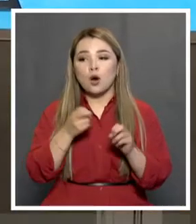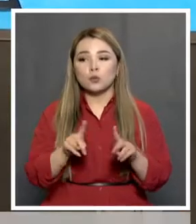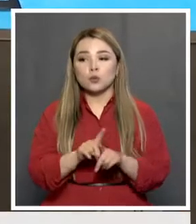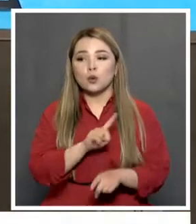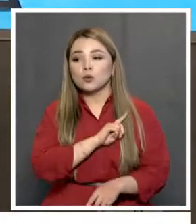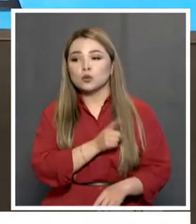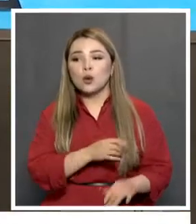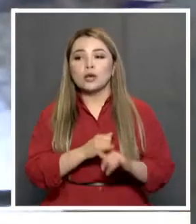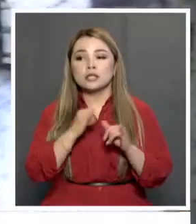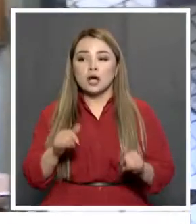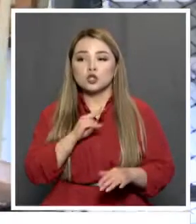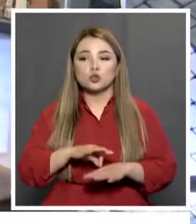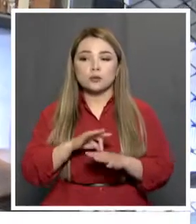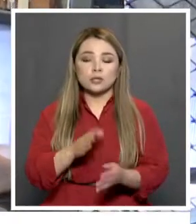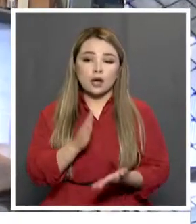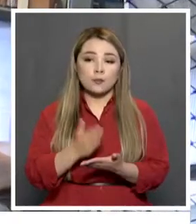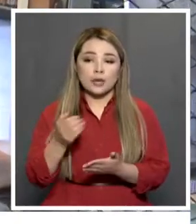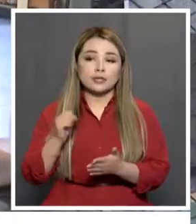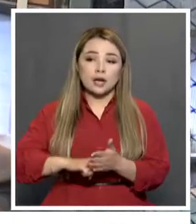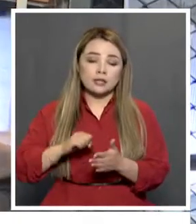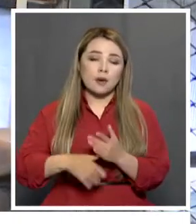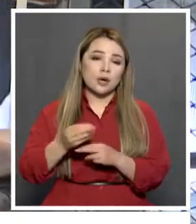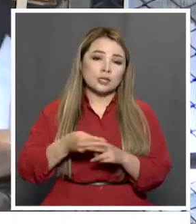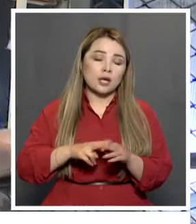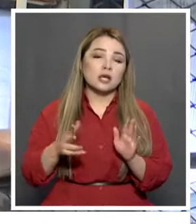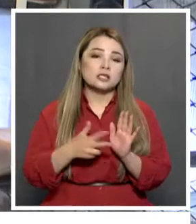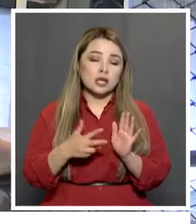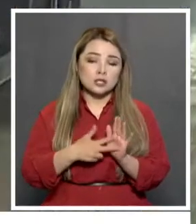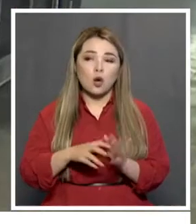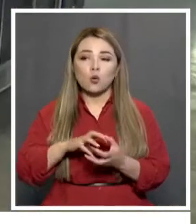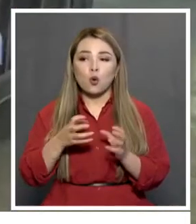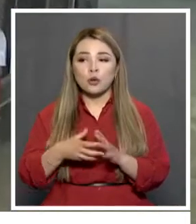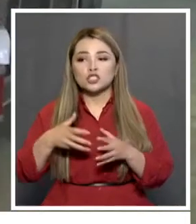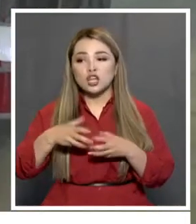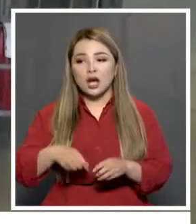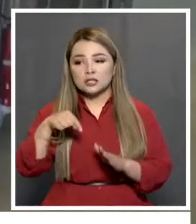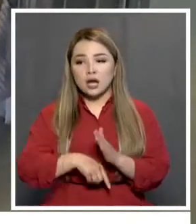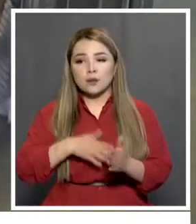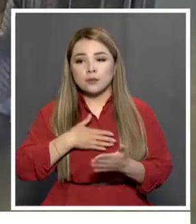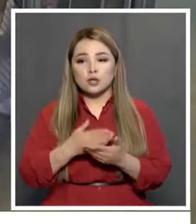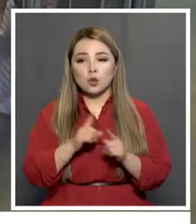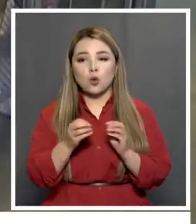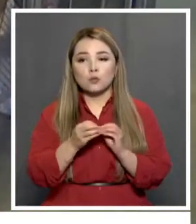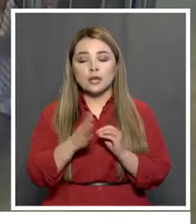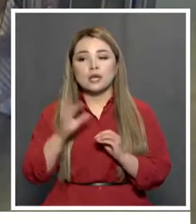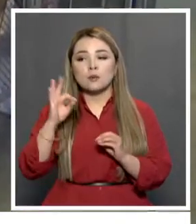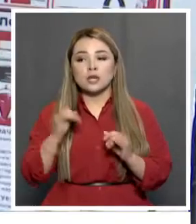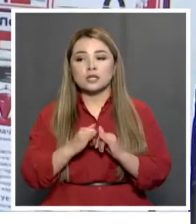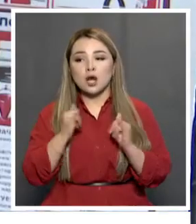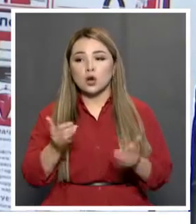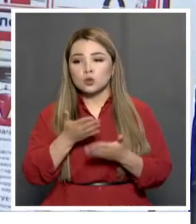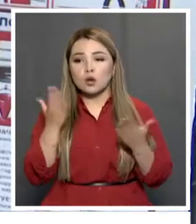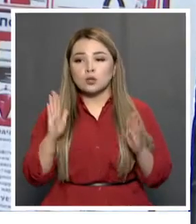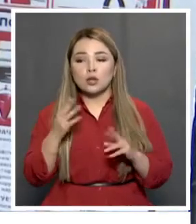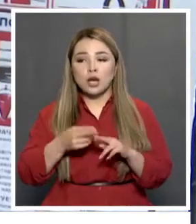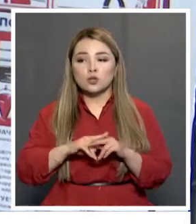осындай ынталандыру шарасын қолданып отыр. Себебі барлық 8 көмір шахтасындағы екпе алу белсенділігі 15%-тен аспайды. Оның өзінде